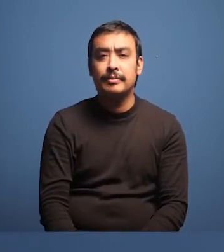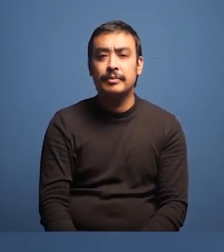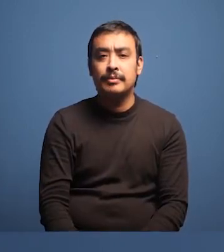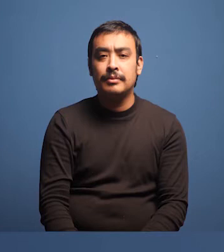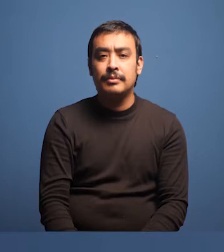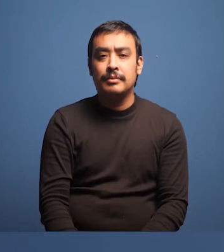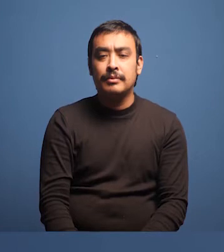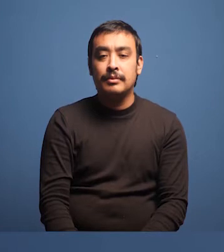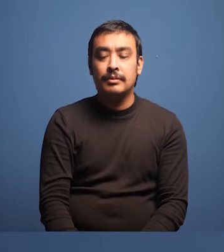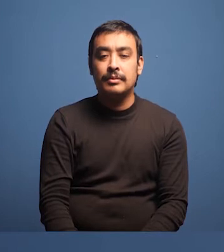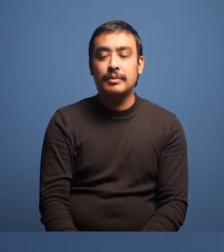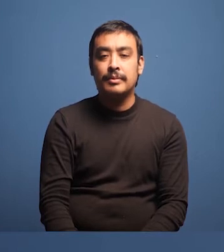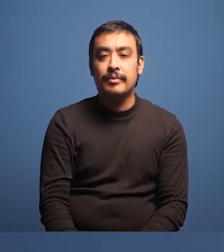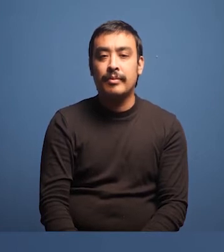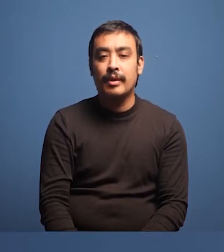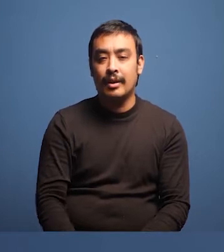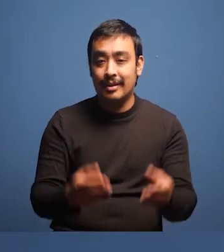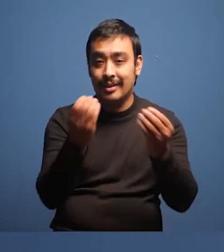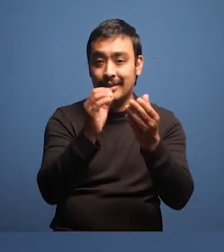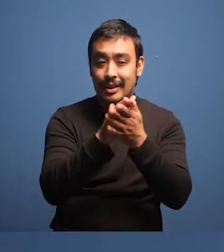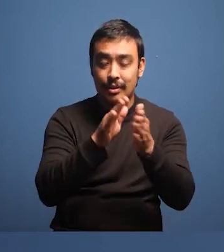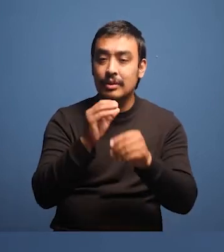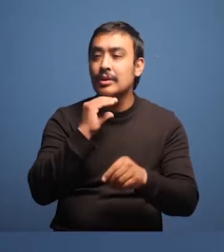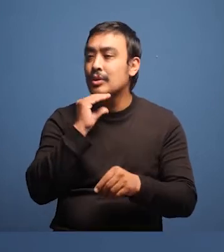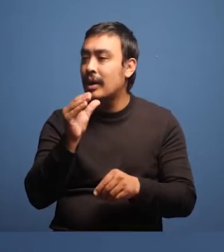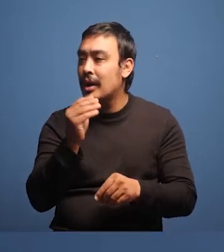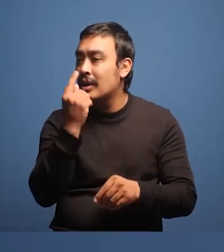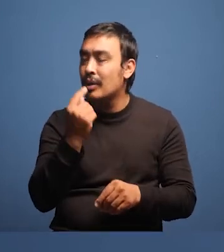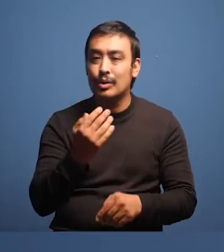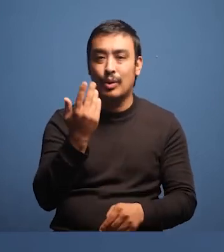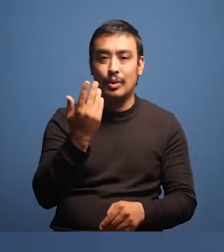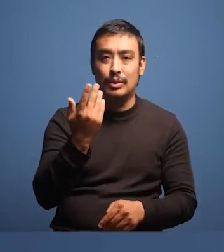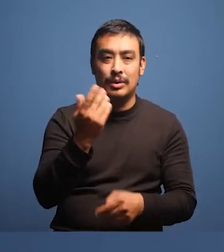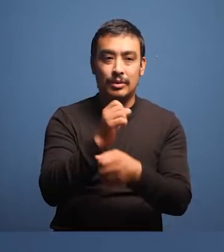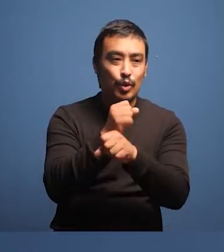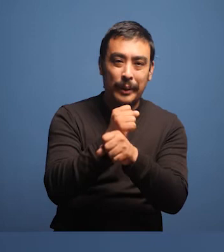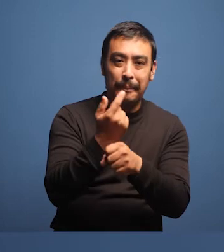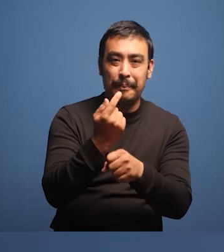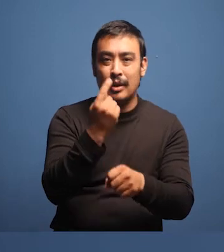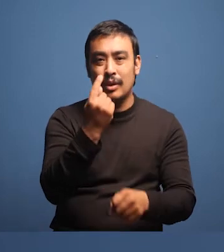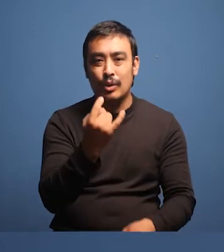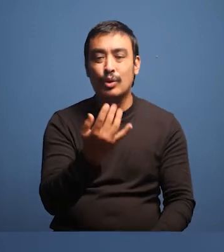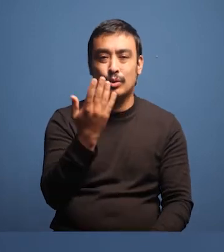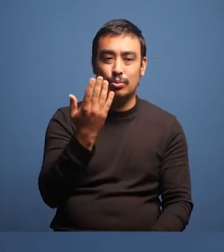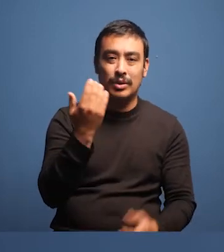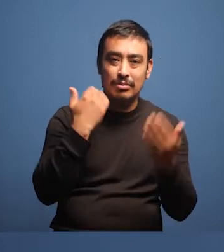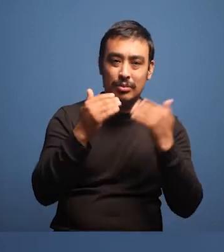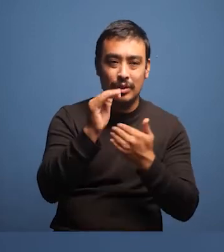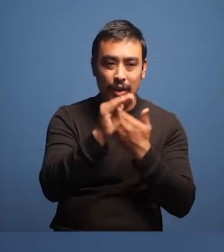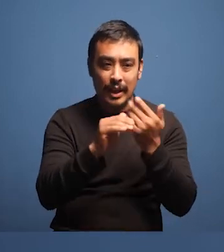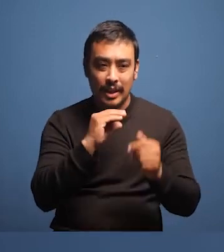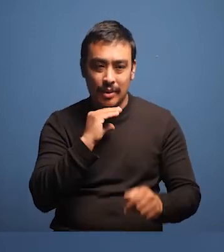सो हाम्रो साथीहरूले चाहिँ केही साथीहरूले चाहिँ युथहरूमा कस्तो कस्तो भिक्टिम्स हुन्छ, कस्तो कस्तो फर्म्स अफ हेरासमेन्टहरू चाहिँ